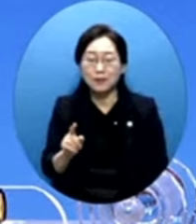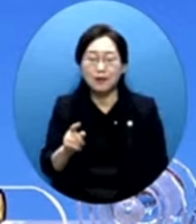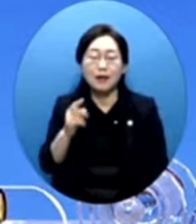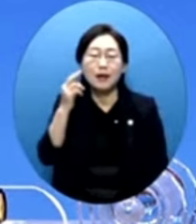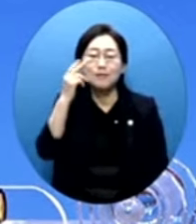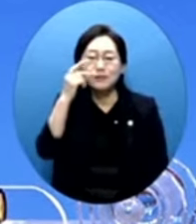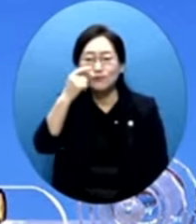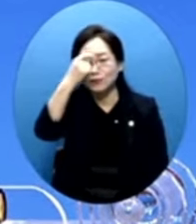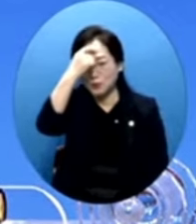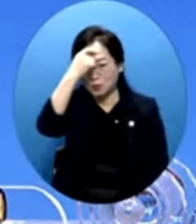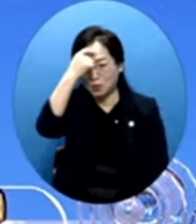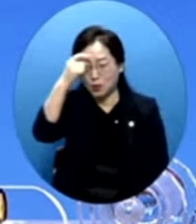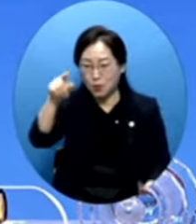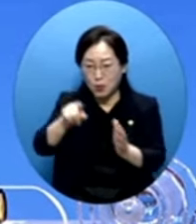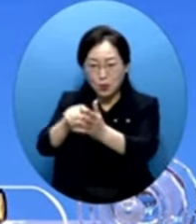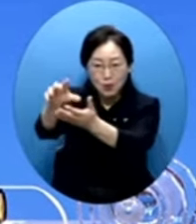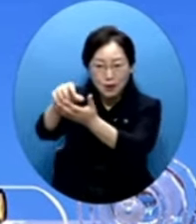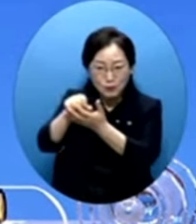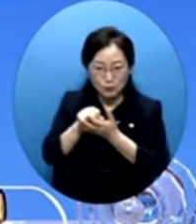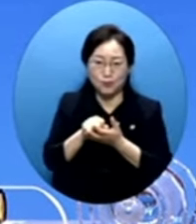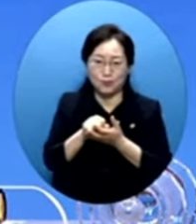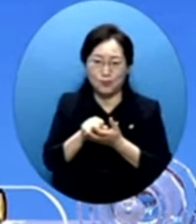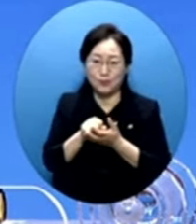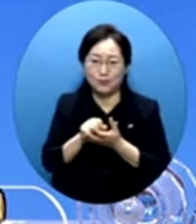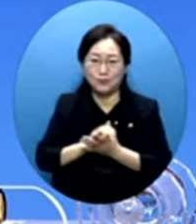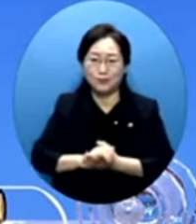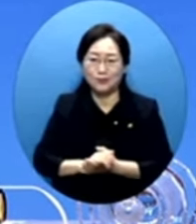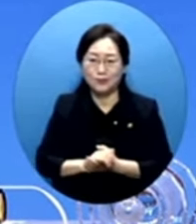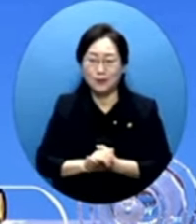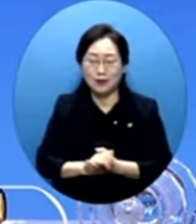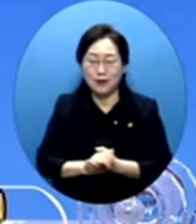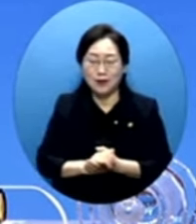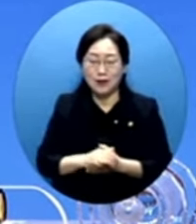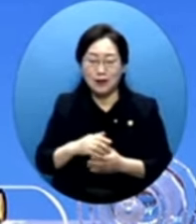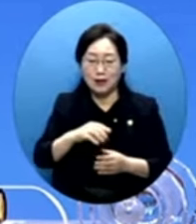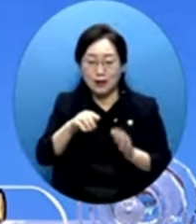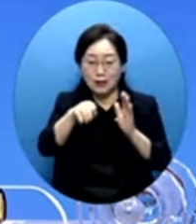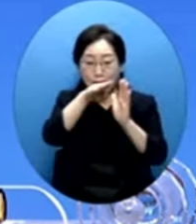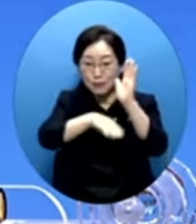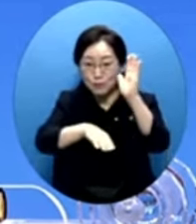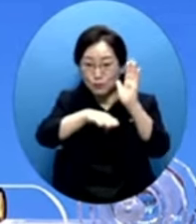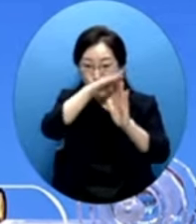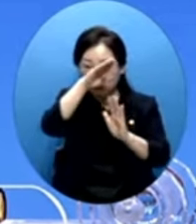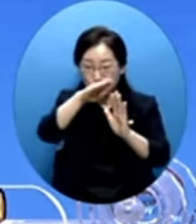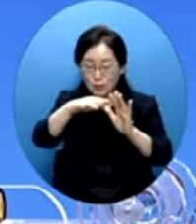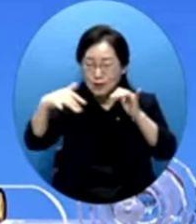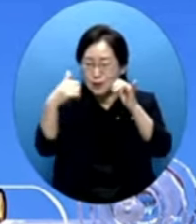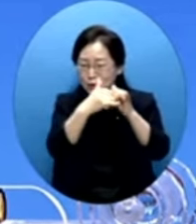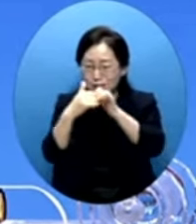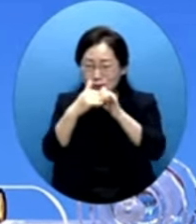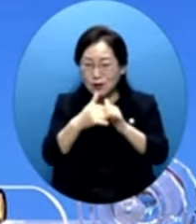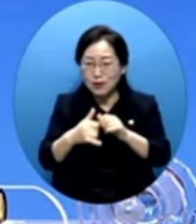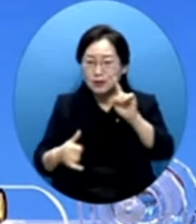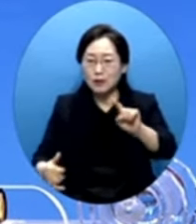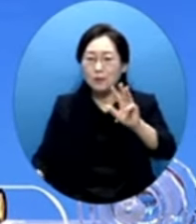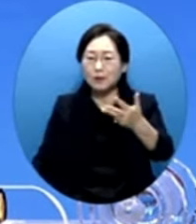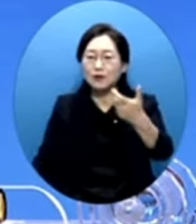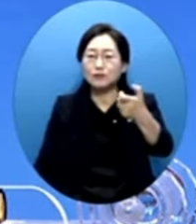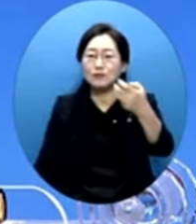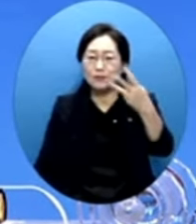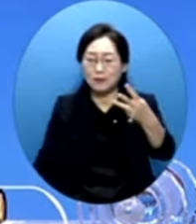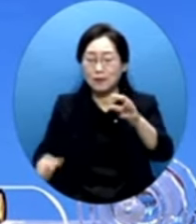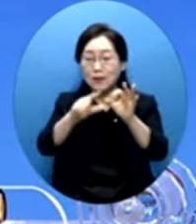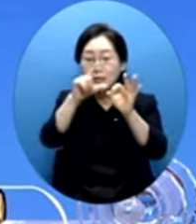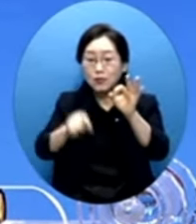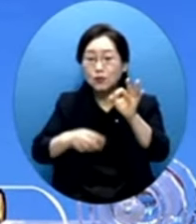전해진 것입니다 남북 전쟁이 한참일 때 1863년 10월 3일 에브라함